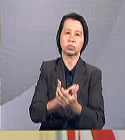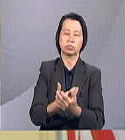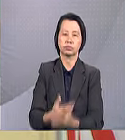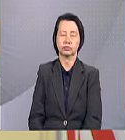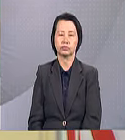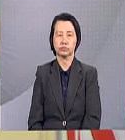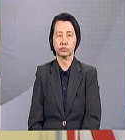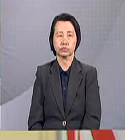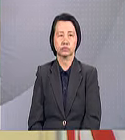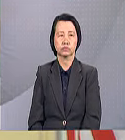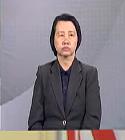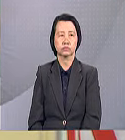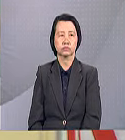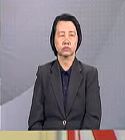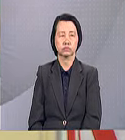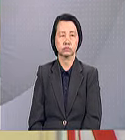a'lam.